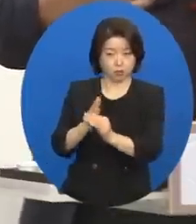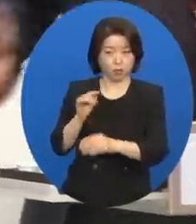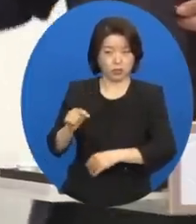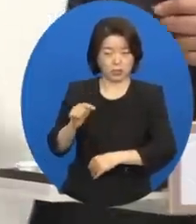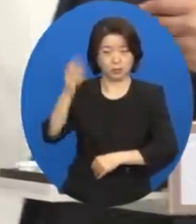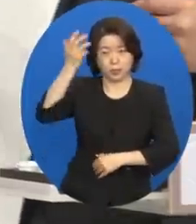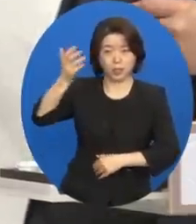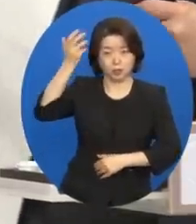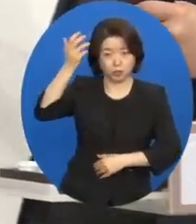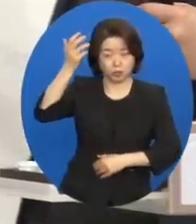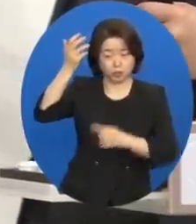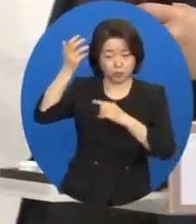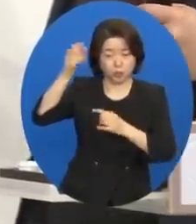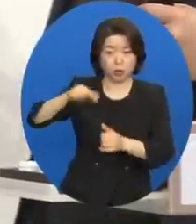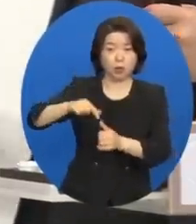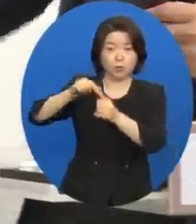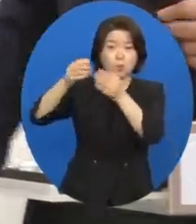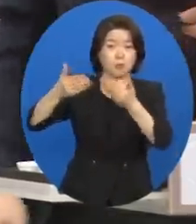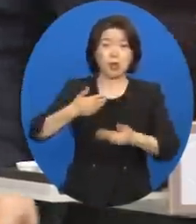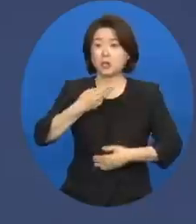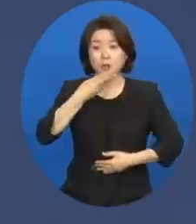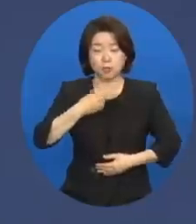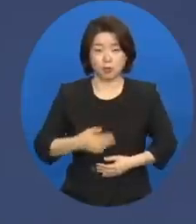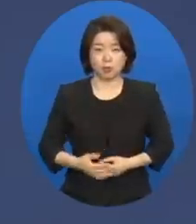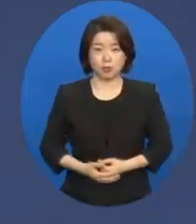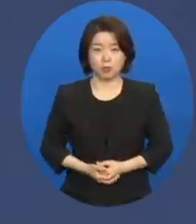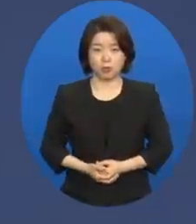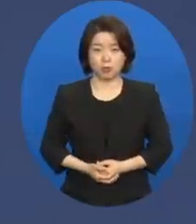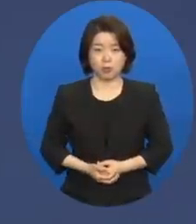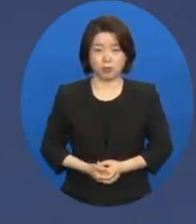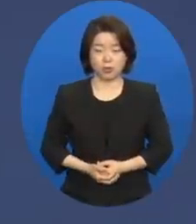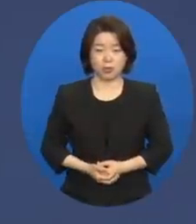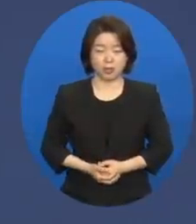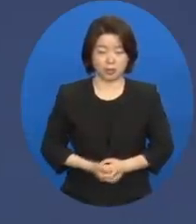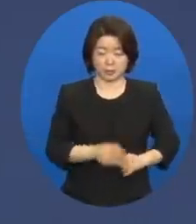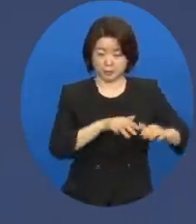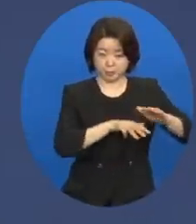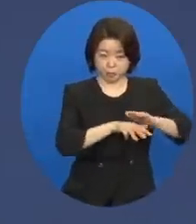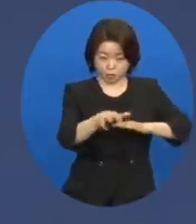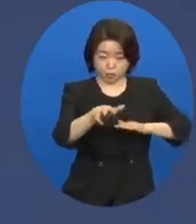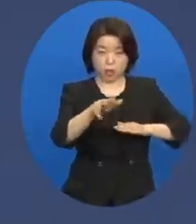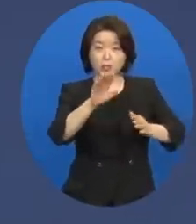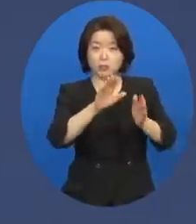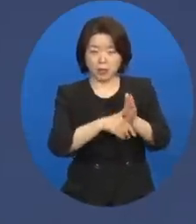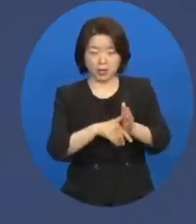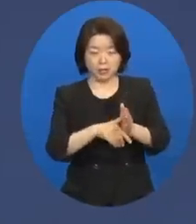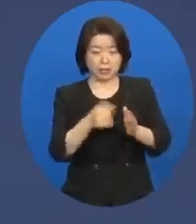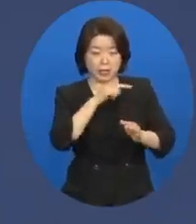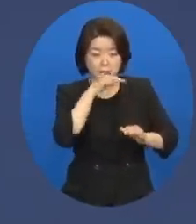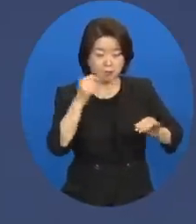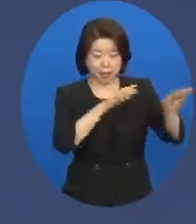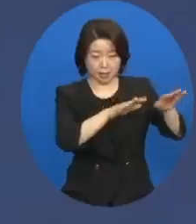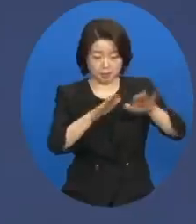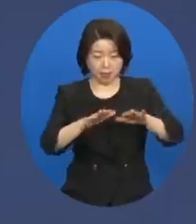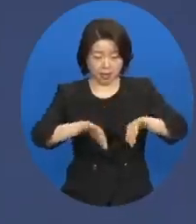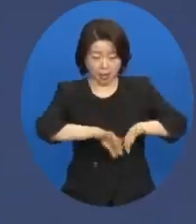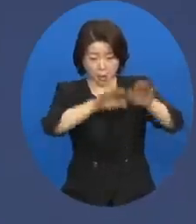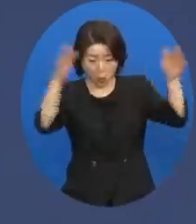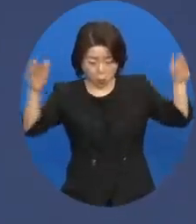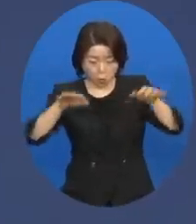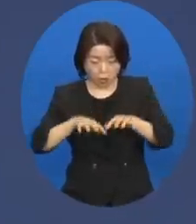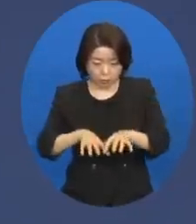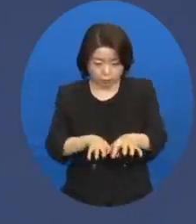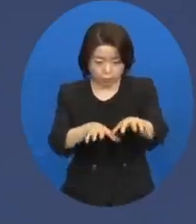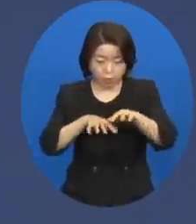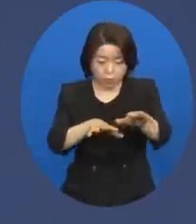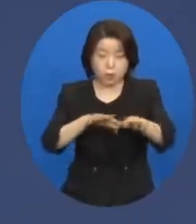영혼은 구원을 받지 못해가지고 출애굽할 때 저 홍해 바다를 건넜던 20세